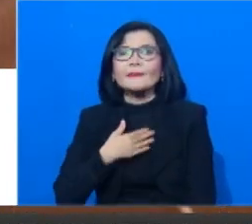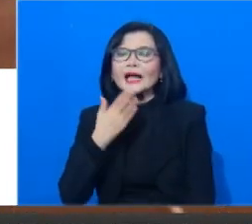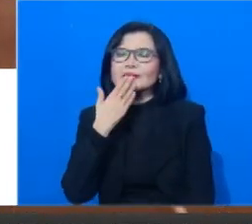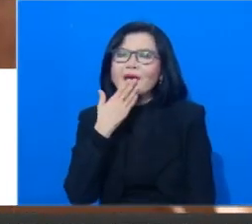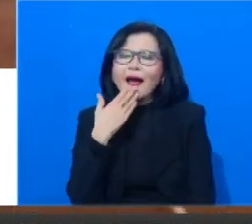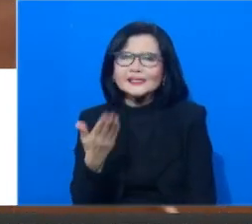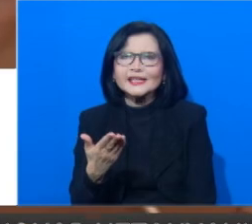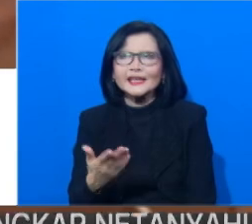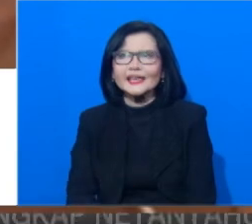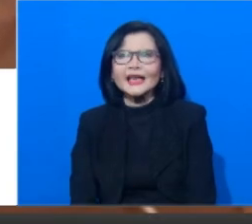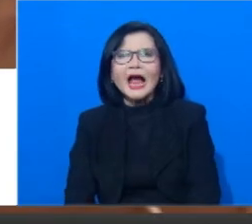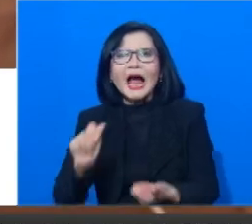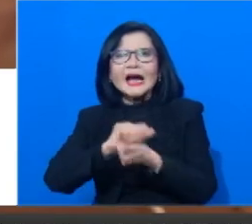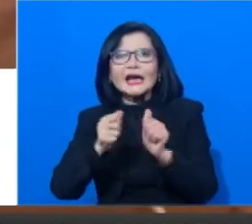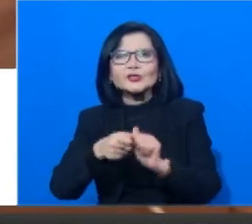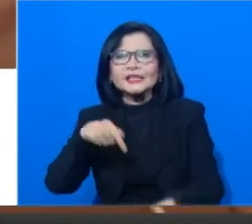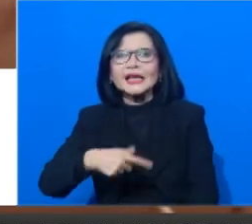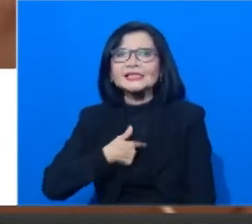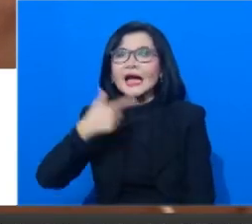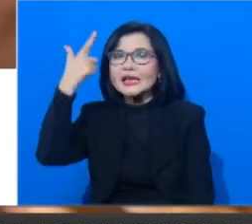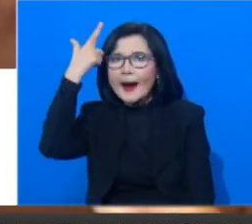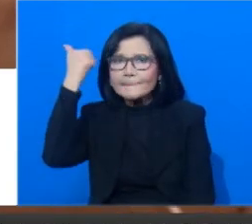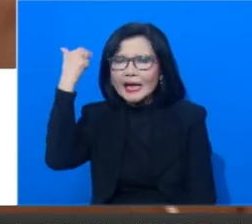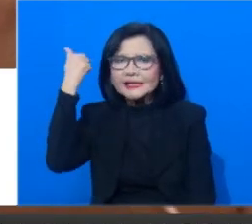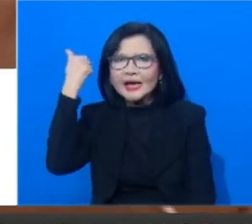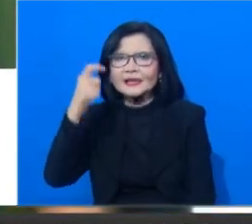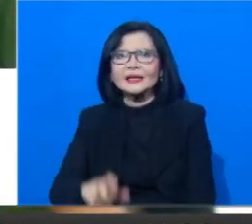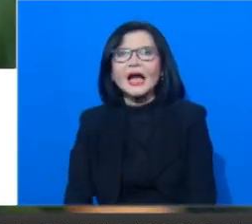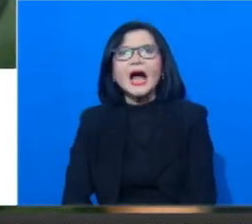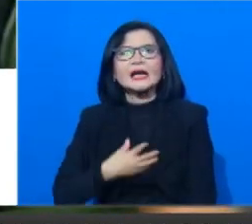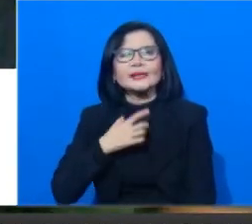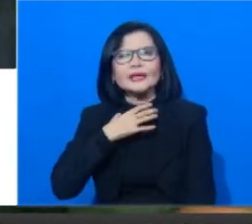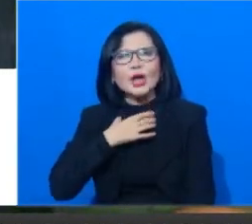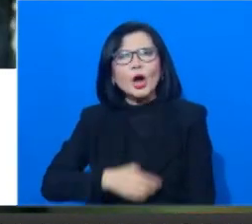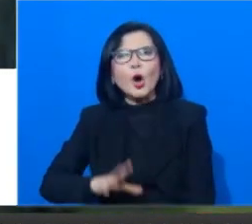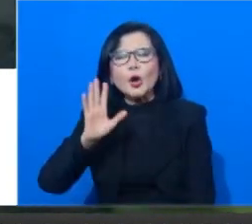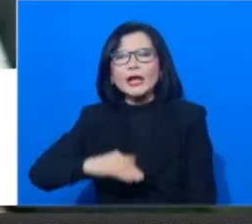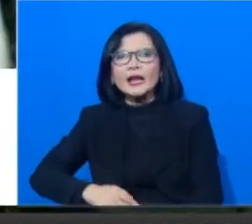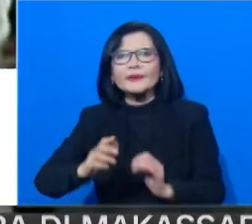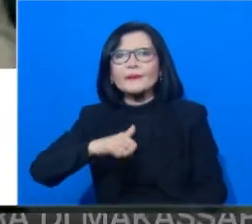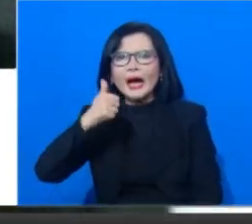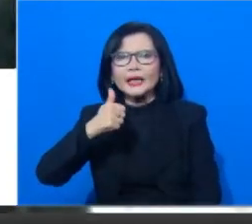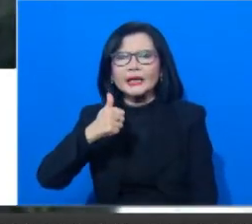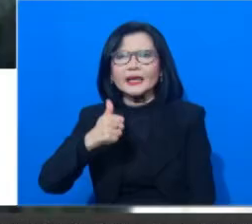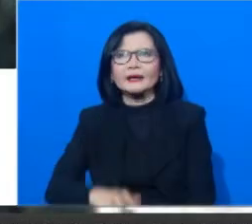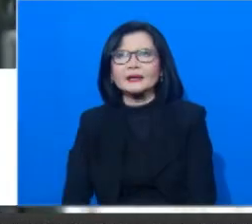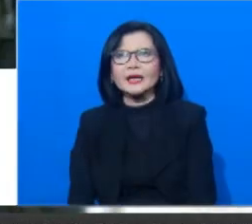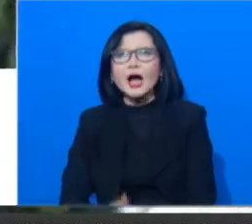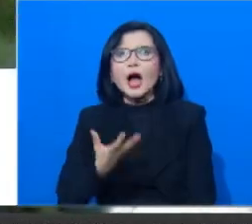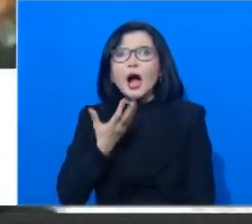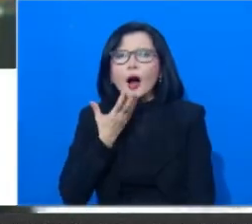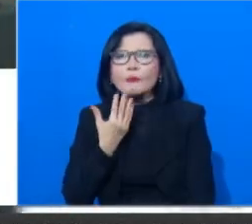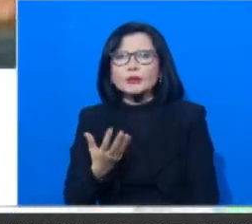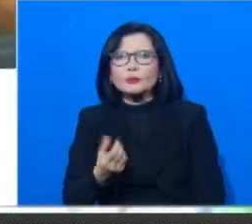buat kejadian ini saya jadikan sebagai pembelajaran untuk bisa menjadi pribadi yang ja lebih baik dan selebihnya untuk ke depannya Semoga pihaki itu